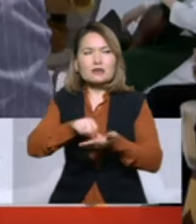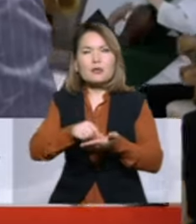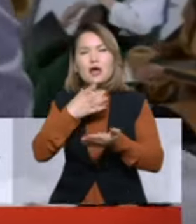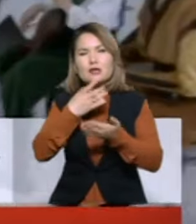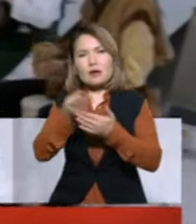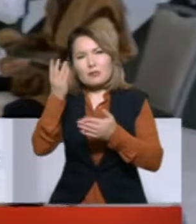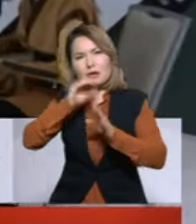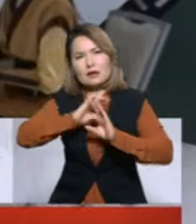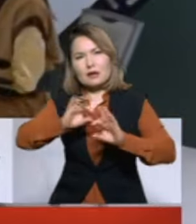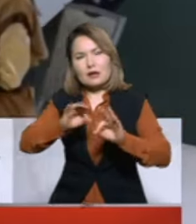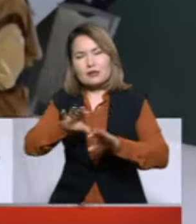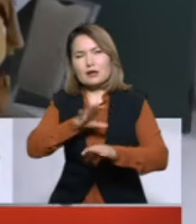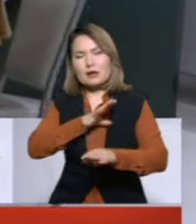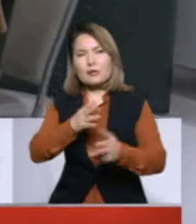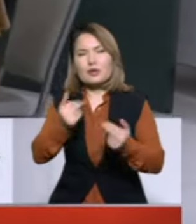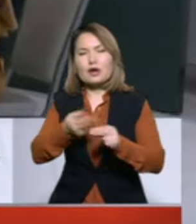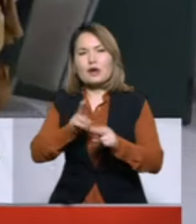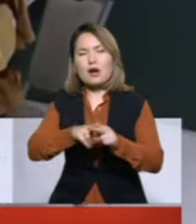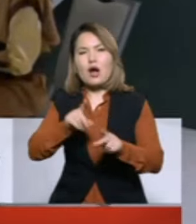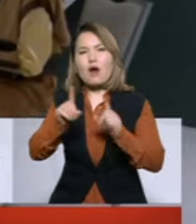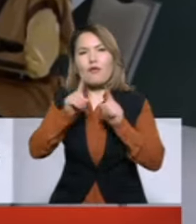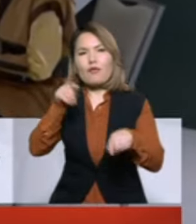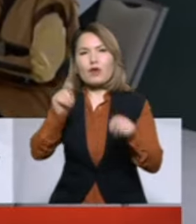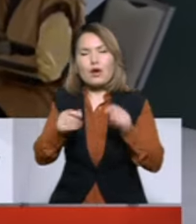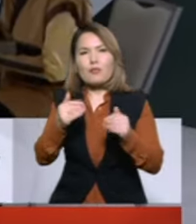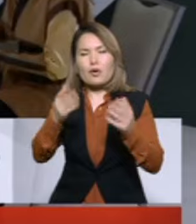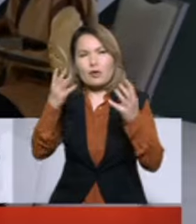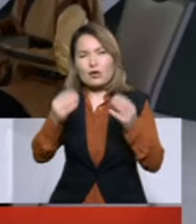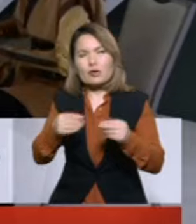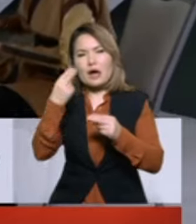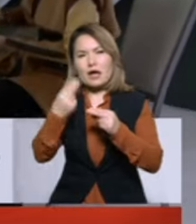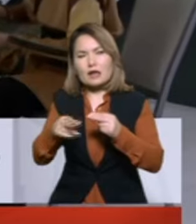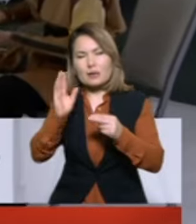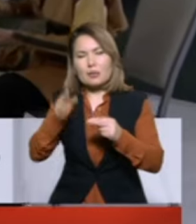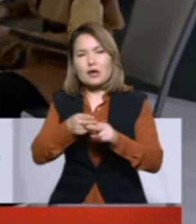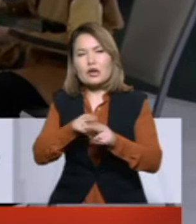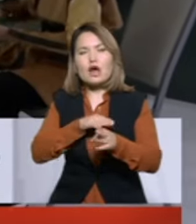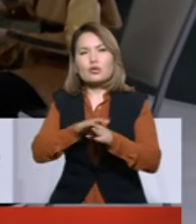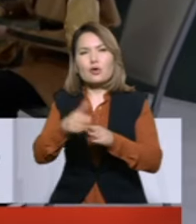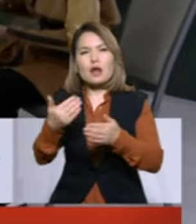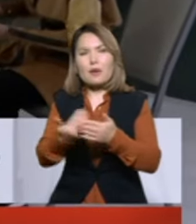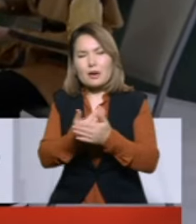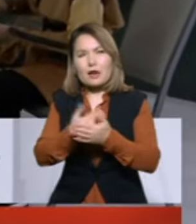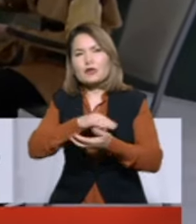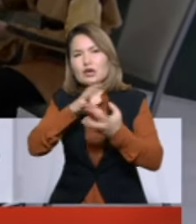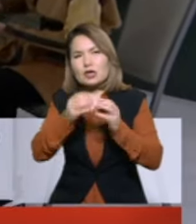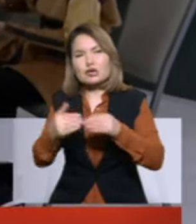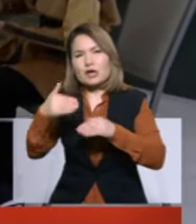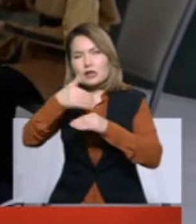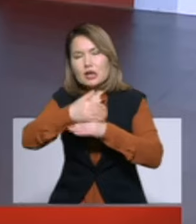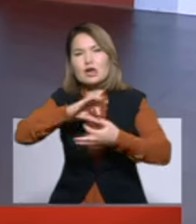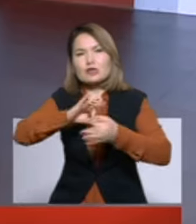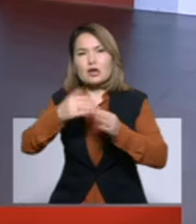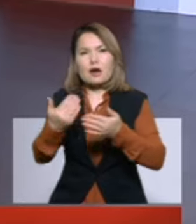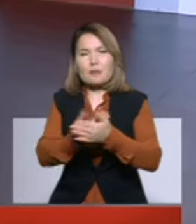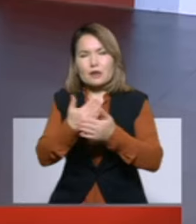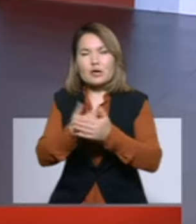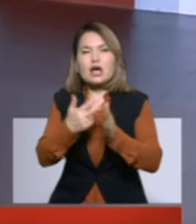Рахмет. Айта кетейік, бұл форум бүгін аяқталады. Ал толық ақпаратты кешкі жаңалықтарда,